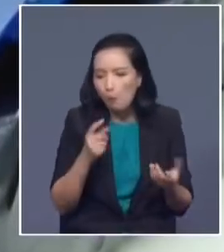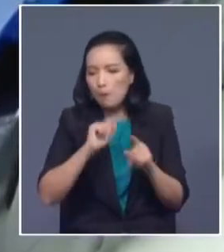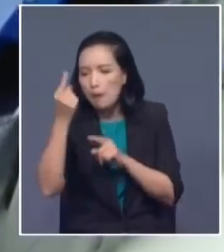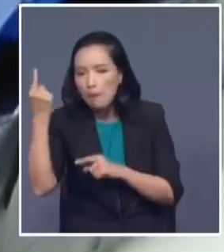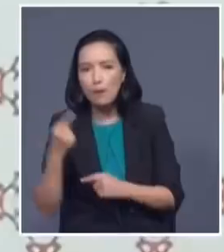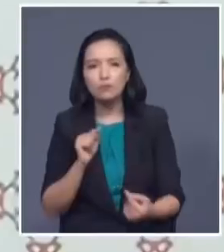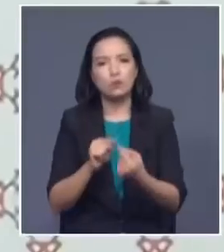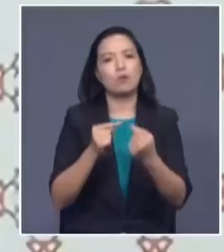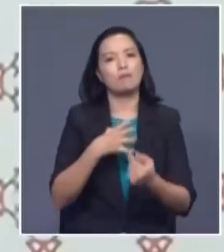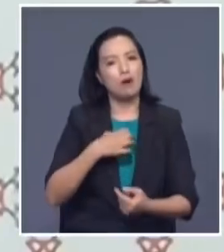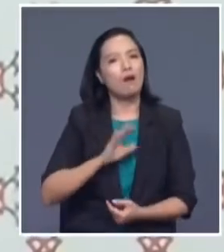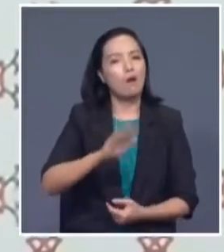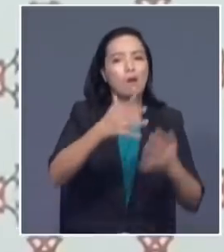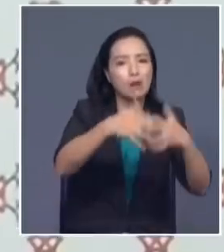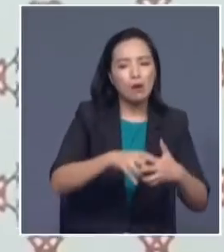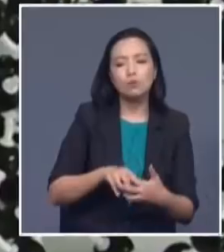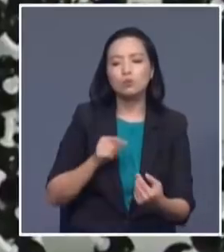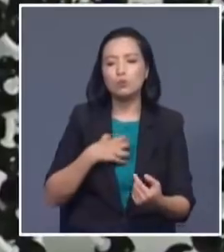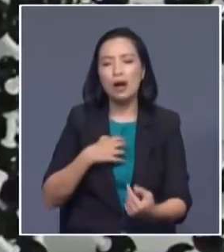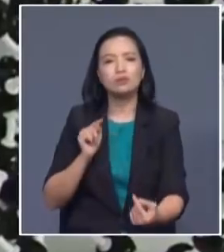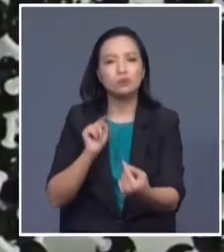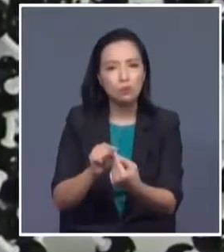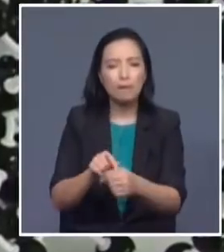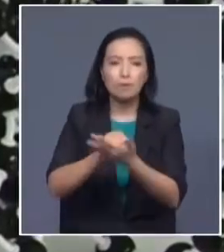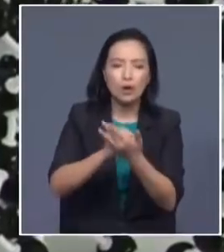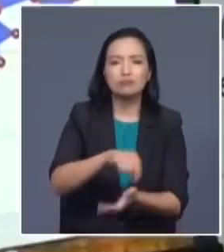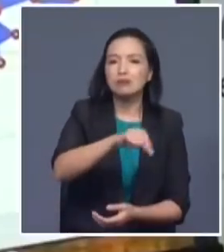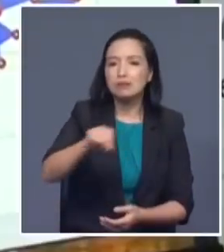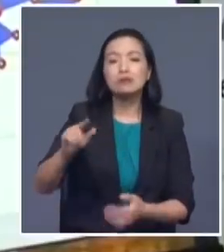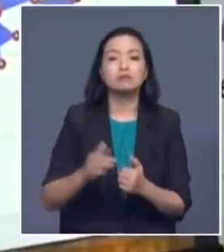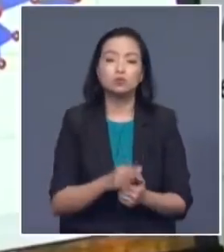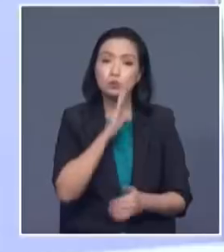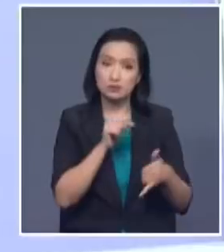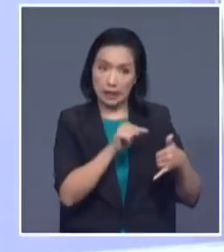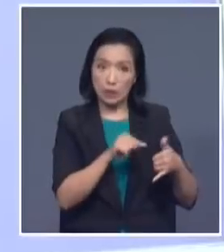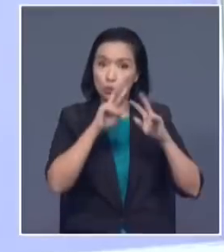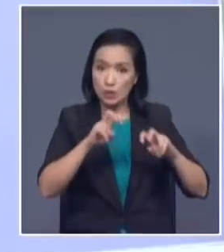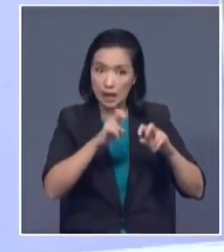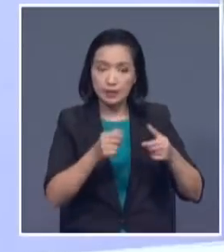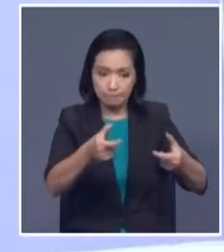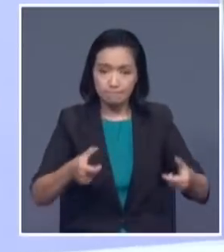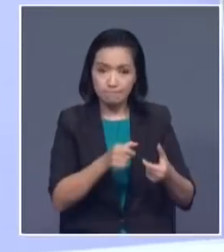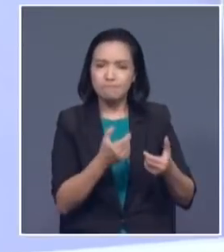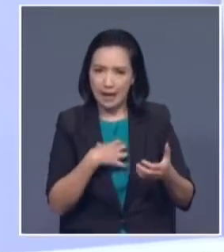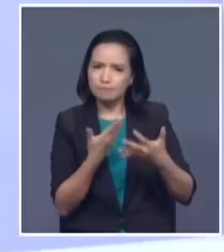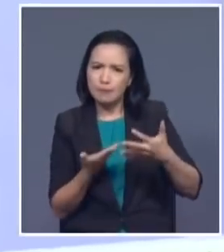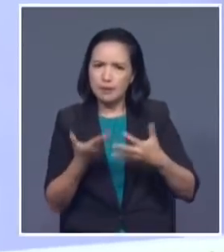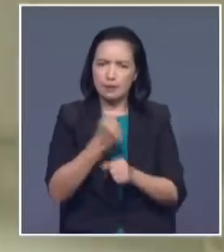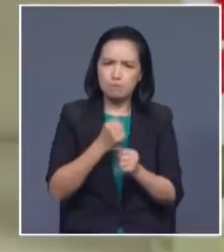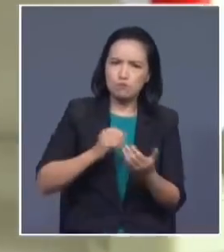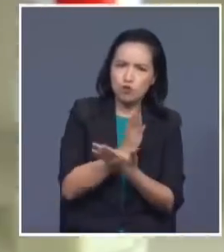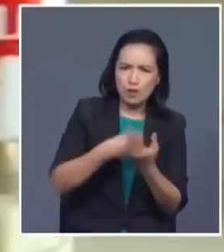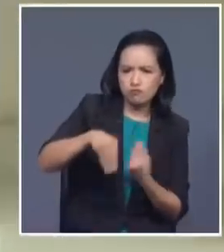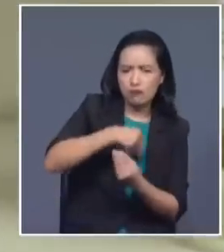ของภาคการผลิตและภาคบริการยิ่งไปกว่านั้นหากนักวิจัยจะนำผลงานวิจัยนั้นไปต่อยอดและทำธุรกิจเองโด